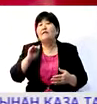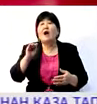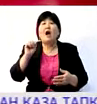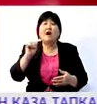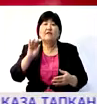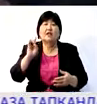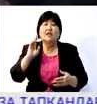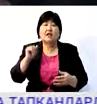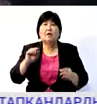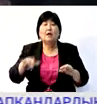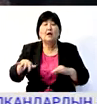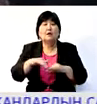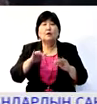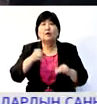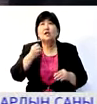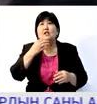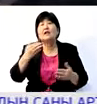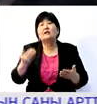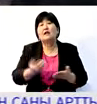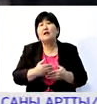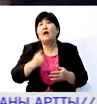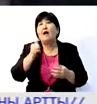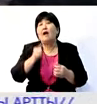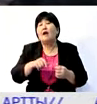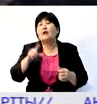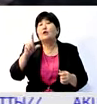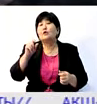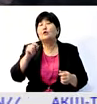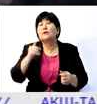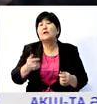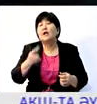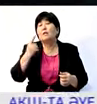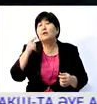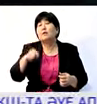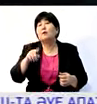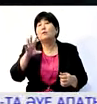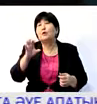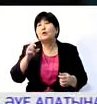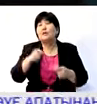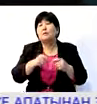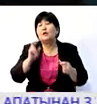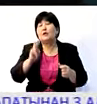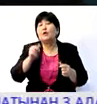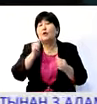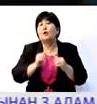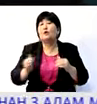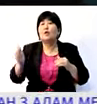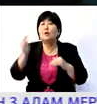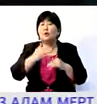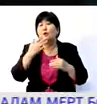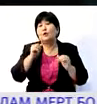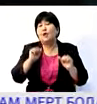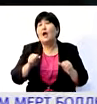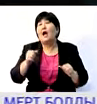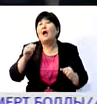ұсынылды. Киносүйер көрермен үшін жағымды жаңалық. Әр дүйсенбі сайын небәрі 1500 теңгеге билет алып, күні бойы кино көре аласыз.